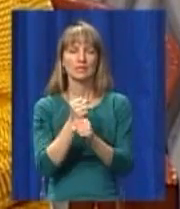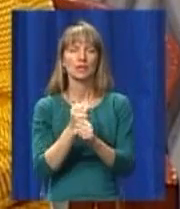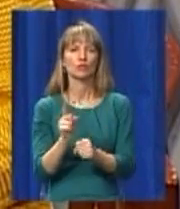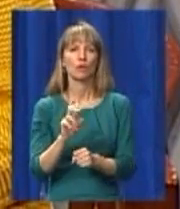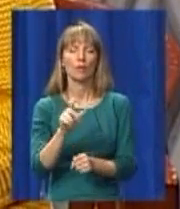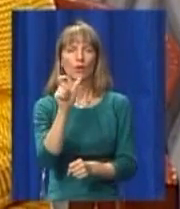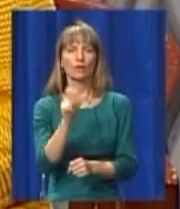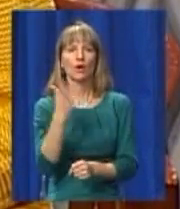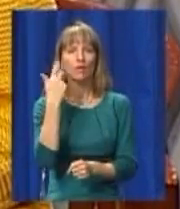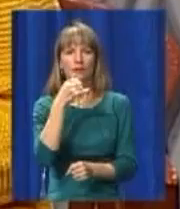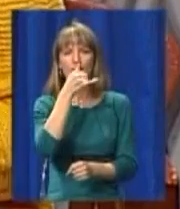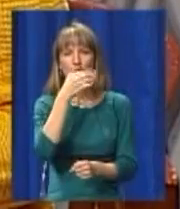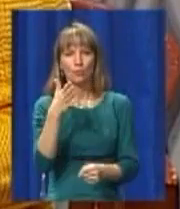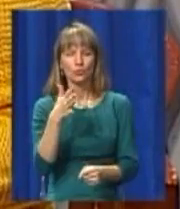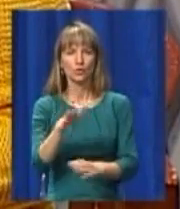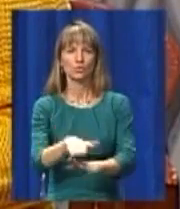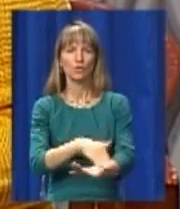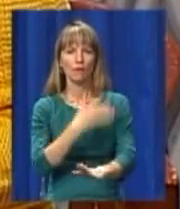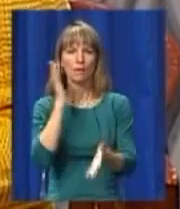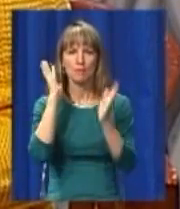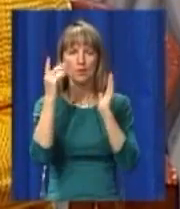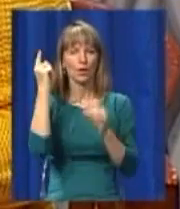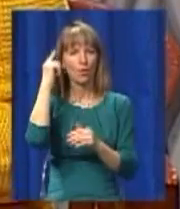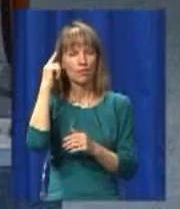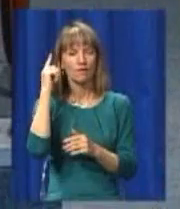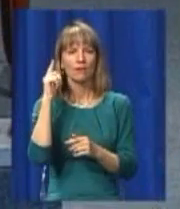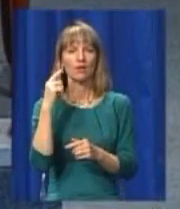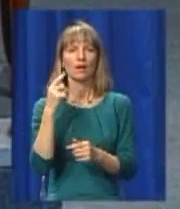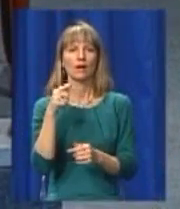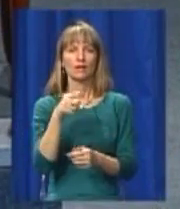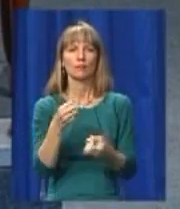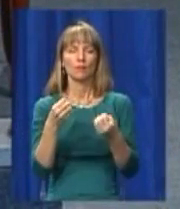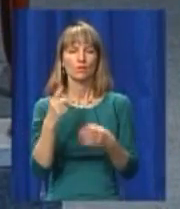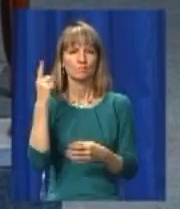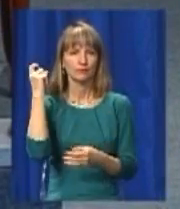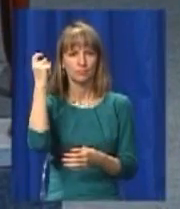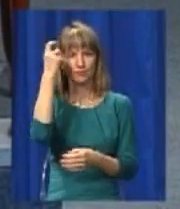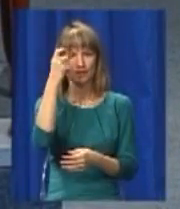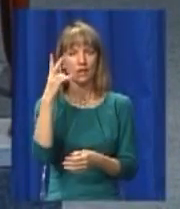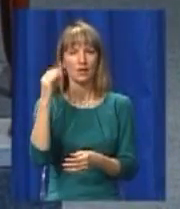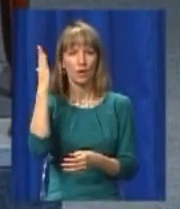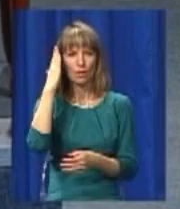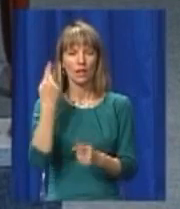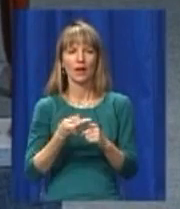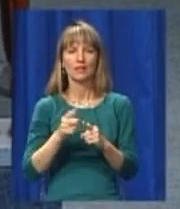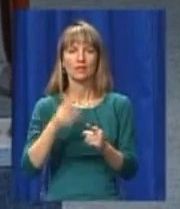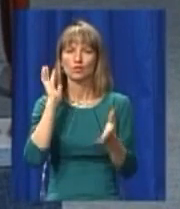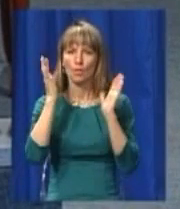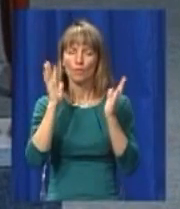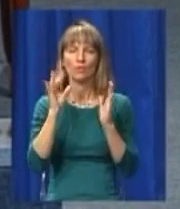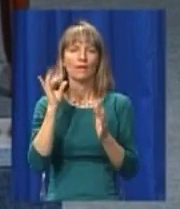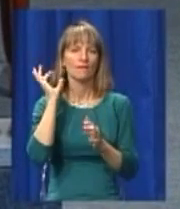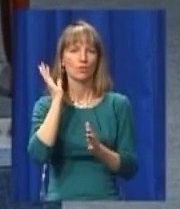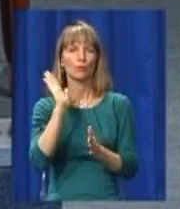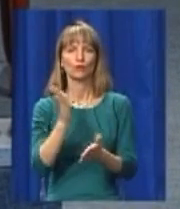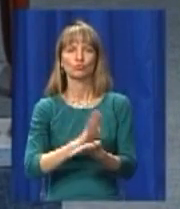коли вона не в змозі довго мити голову, там, да. Я не знаю, вона просто збризне на голову цей шампунь, і